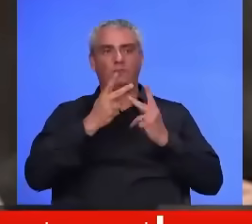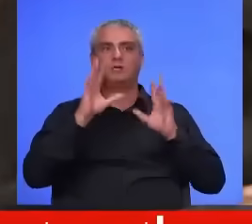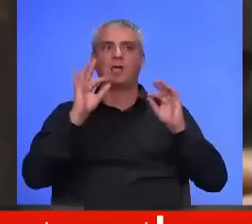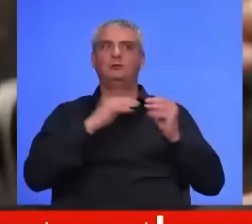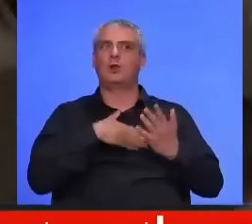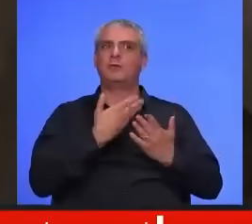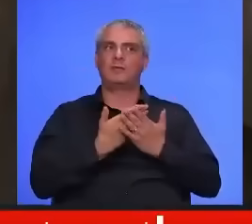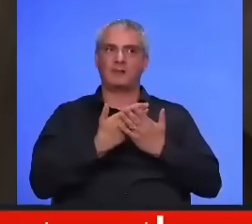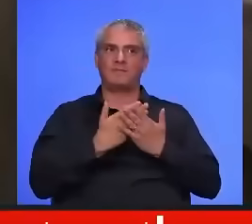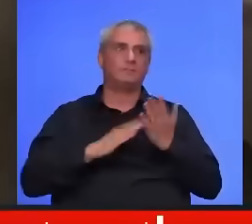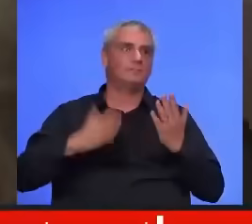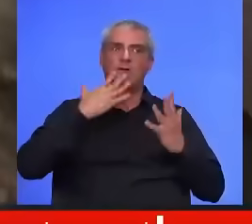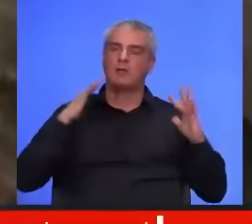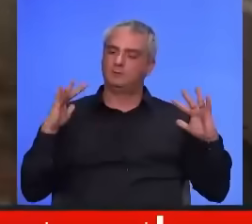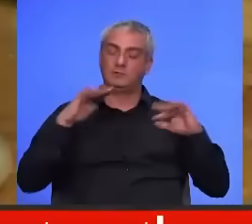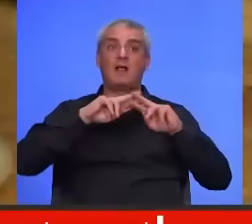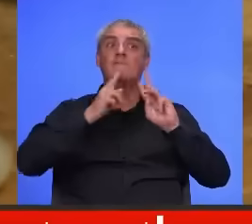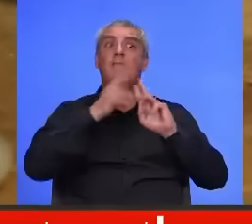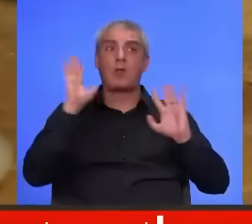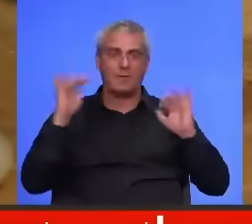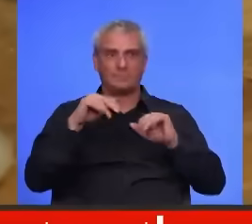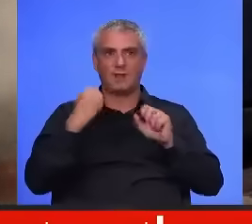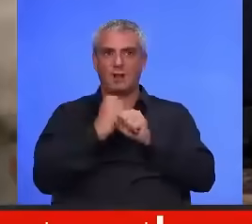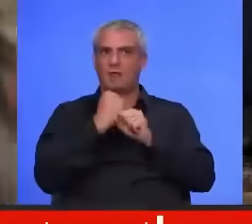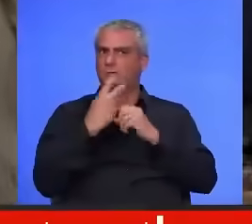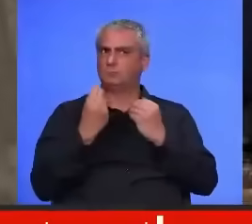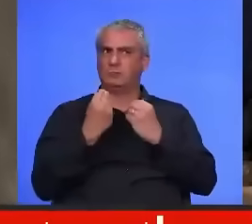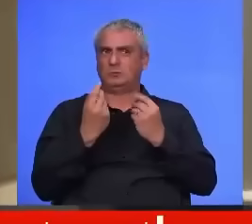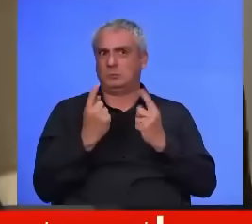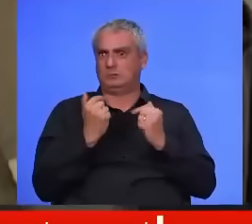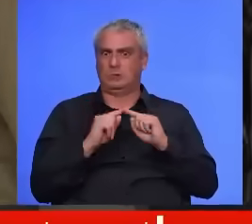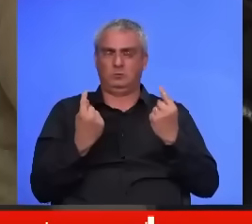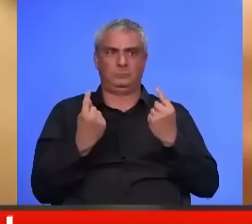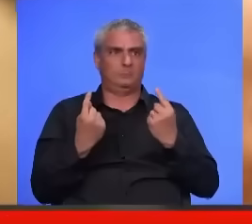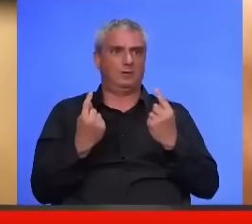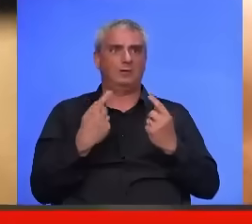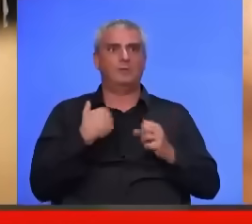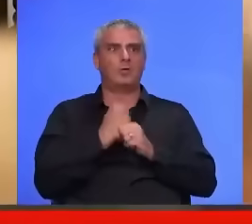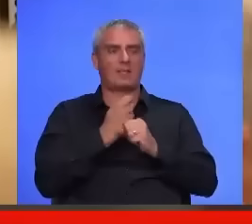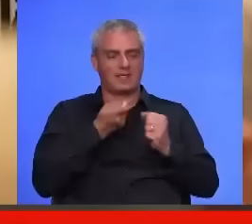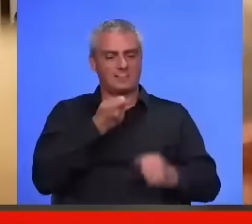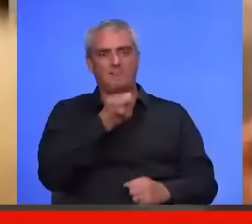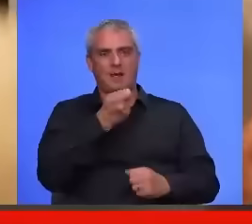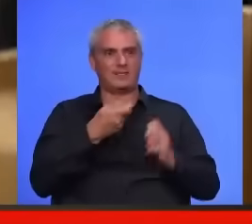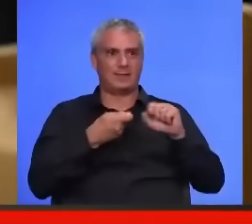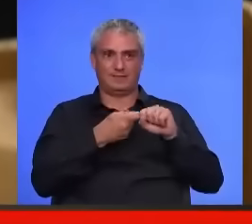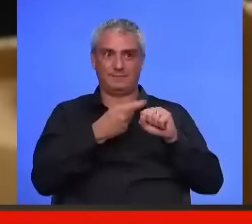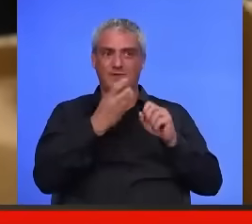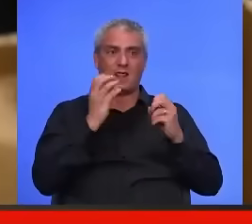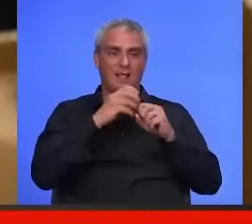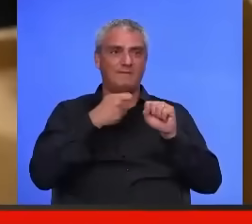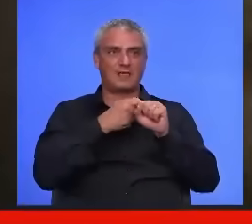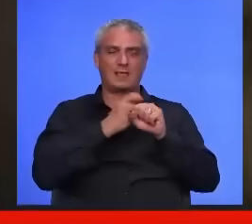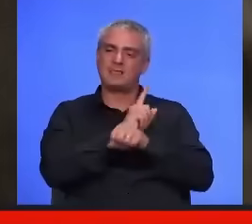מתנדבים מרחבי ישראל והעולם התכנסו לעשות משהו די מוזר להרכיב מתענים